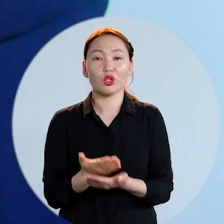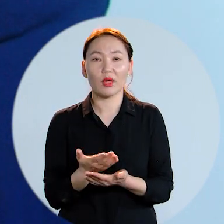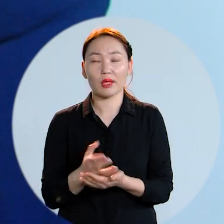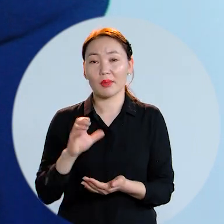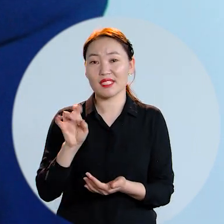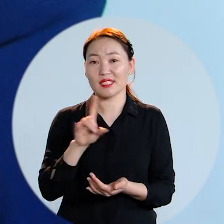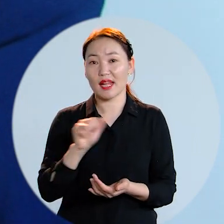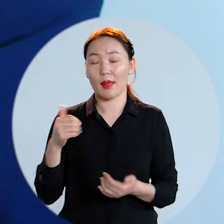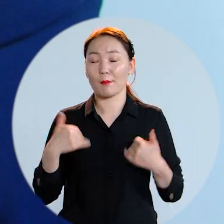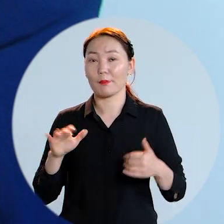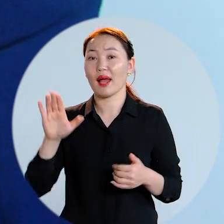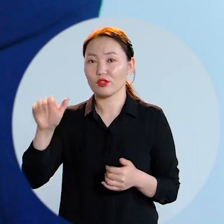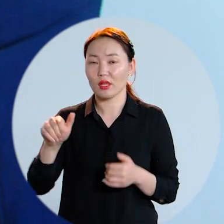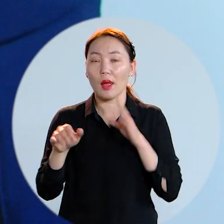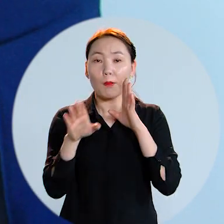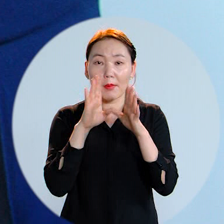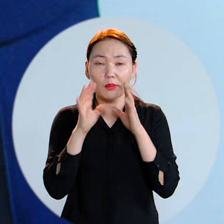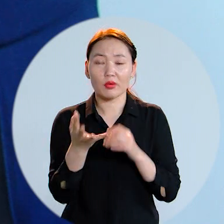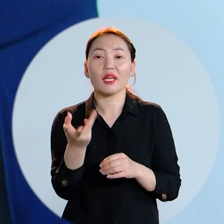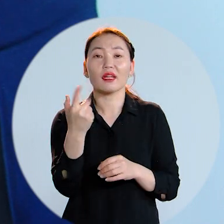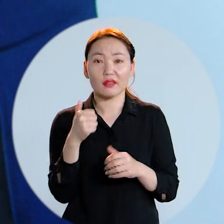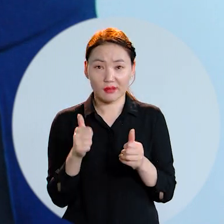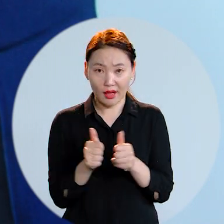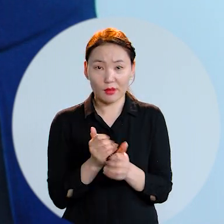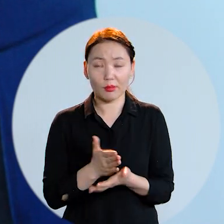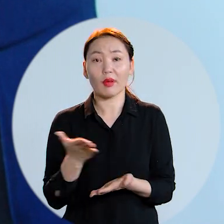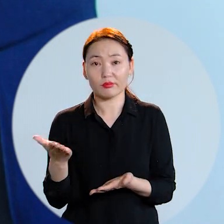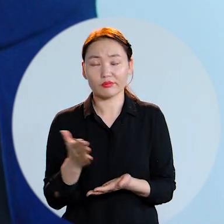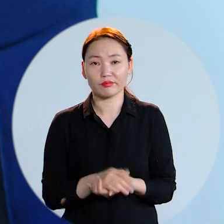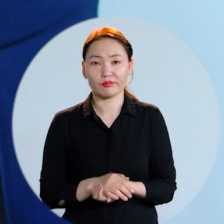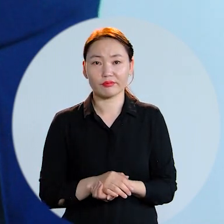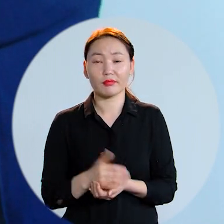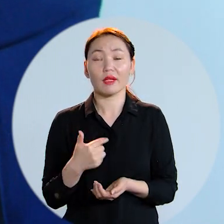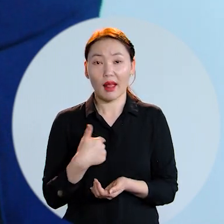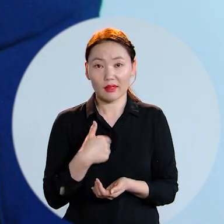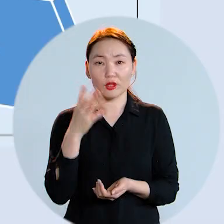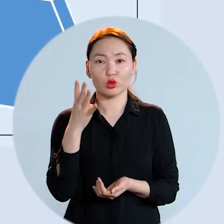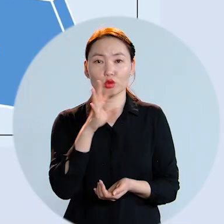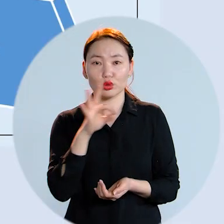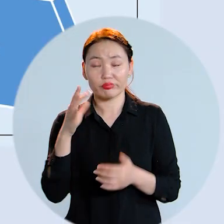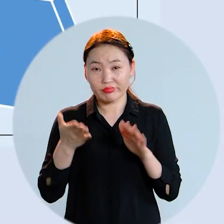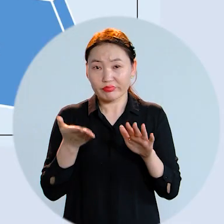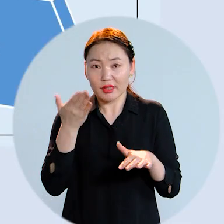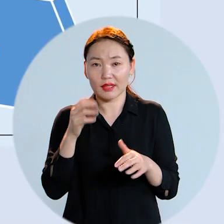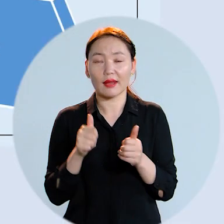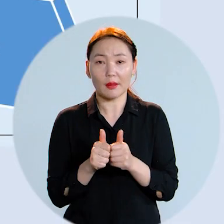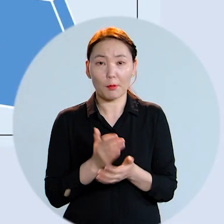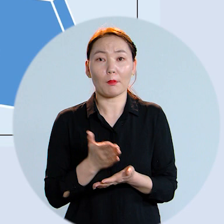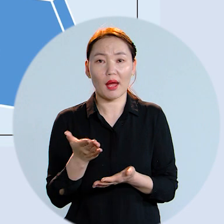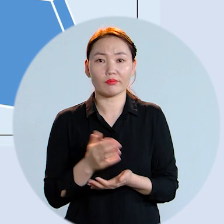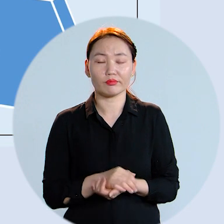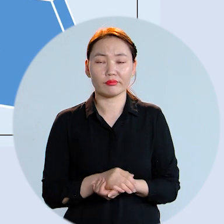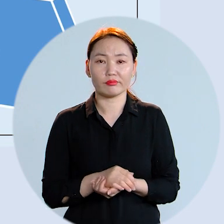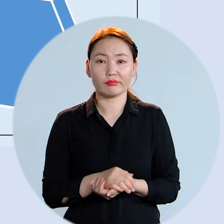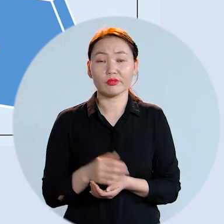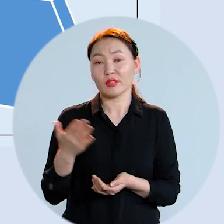одоо Facebook гэхэд хичнээн найзтай вэ? Facebook-ийн. Би Facebook-ийн 400 гаруй найзтай болсон. За, гэтэл тэр 400 найзтайгаа бүгдээрэнд